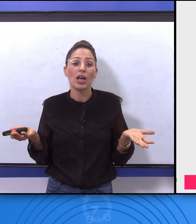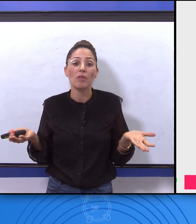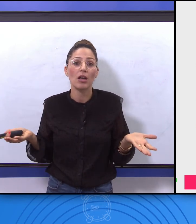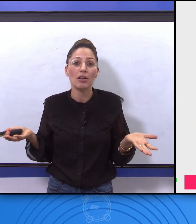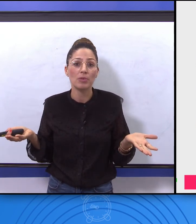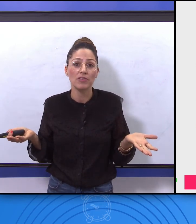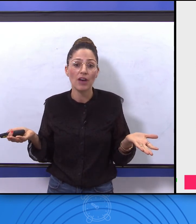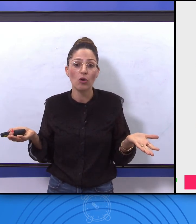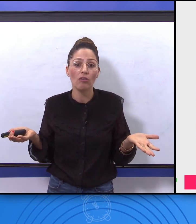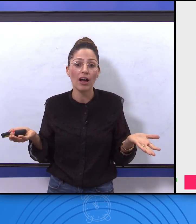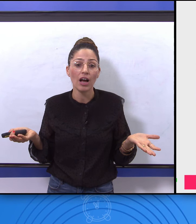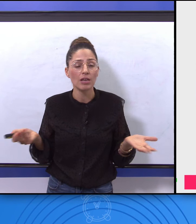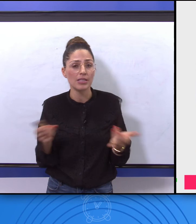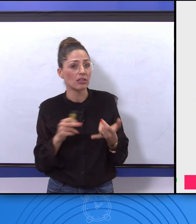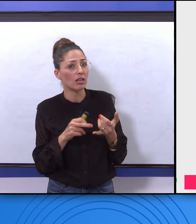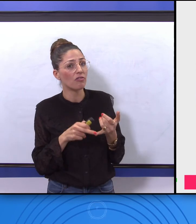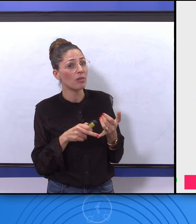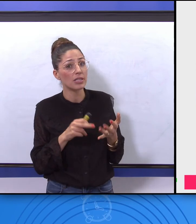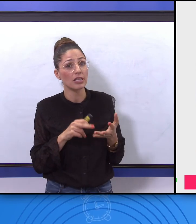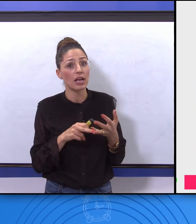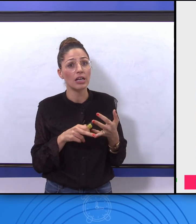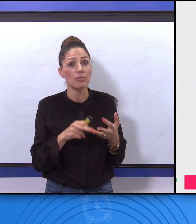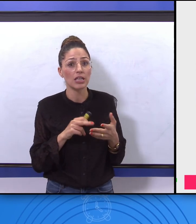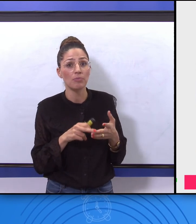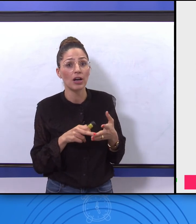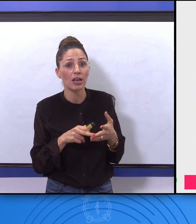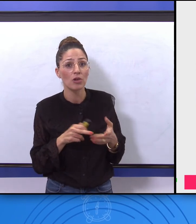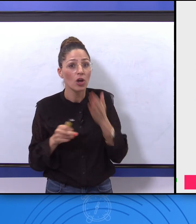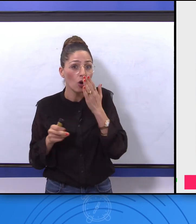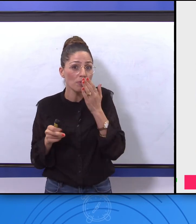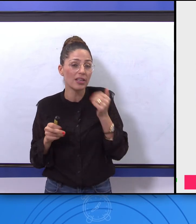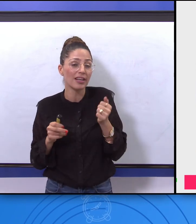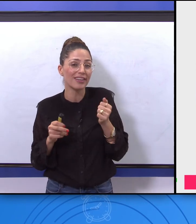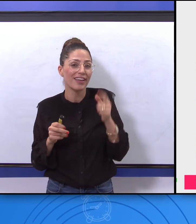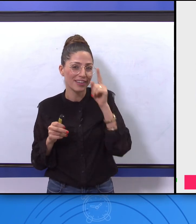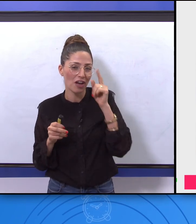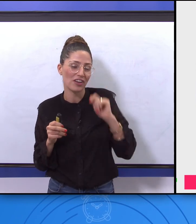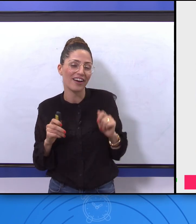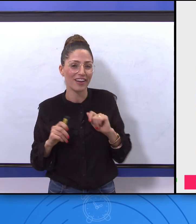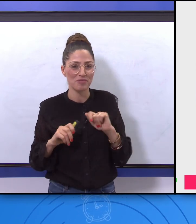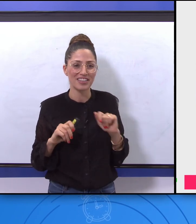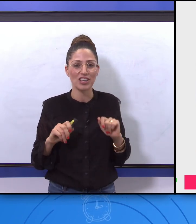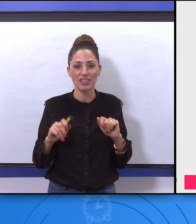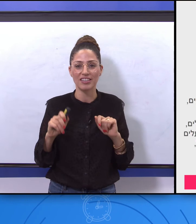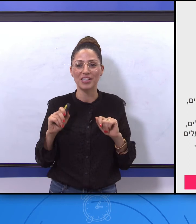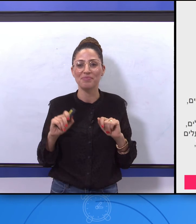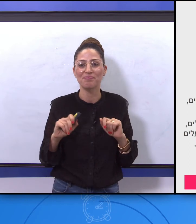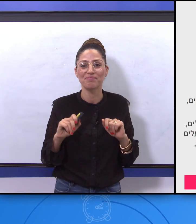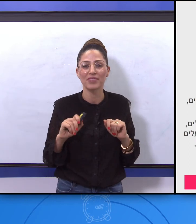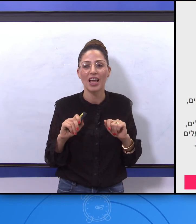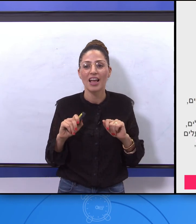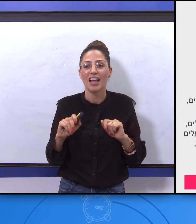חומרים אחרים בסביבה הקרובה, אני מצאתי ענפים, מצאתי עלים, מצאתי פרחים. אופס, גיליתי. תכף אני אראה לכם יצירה